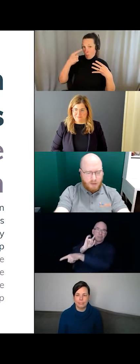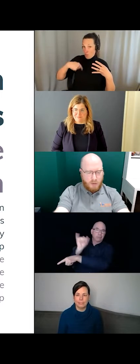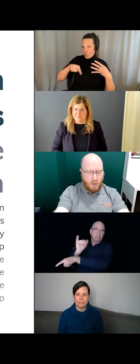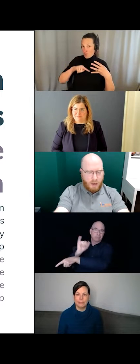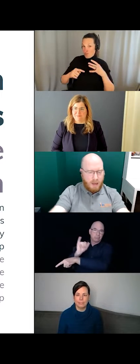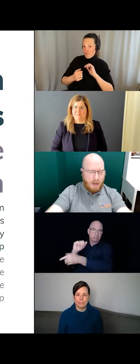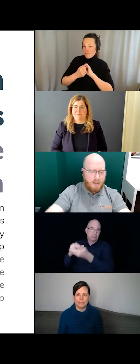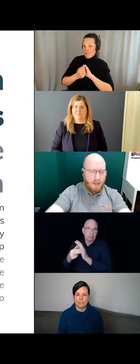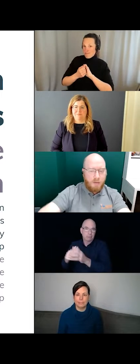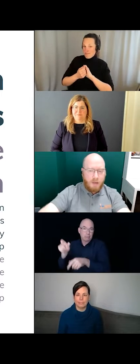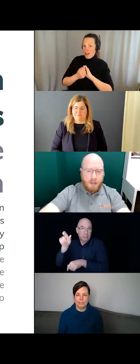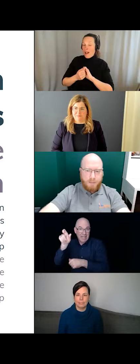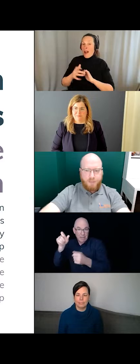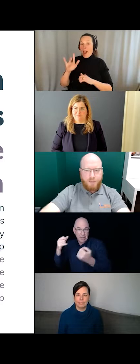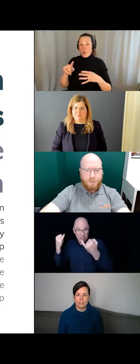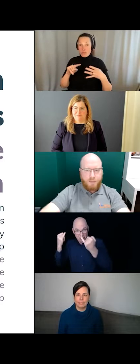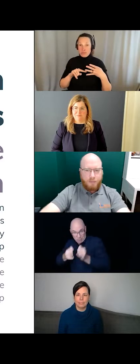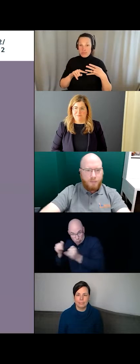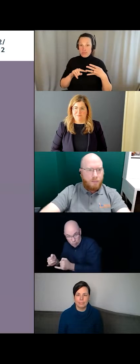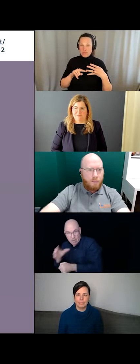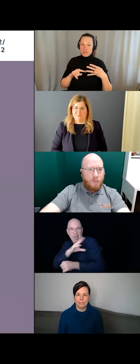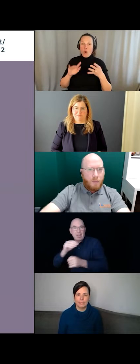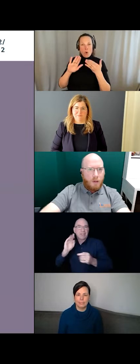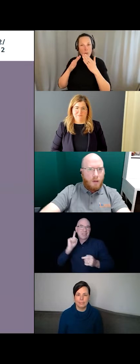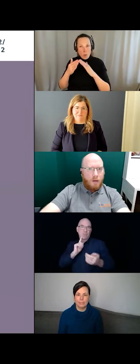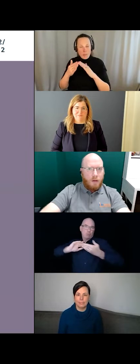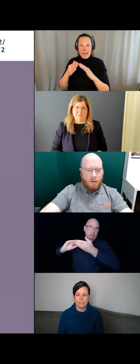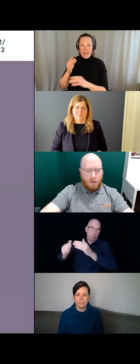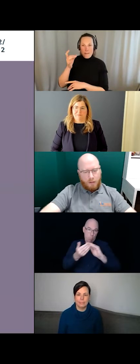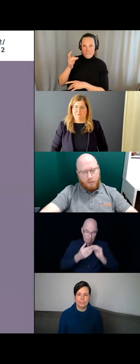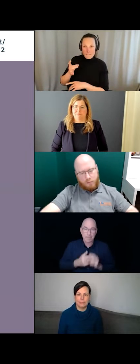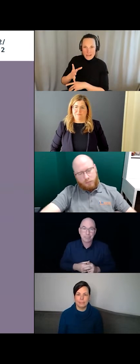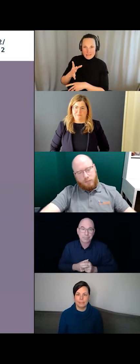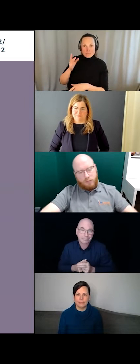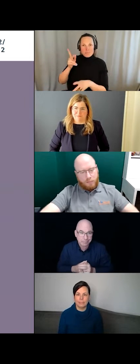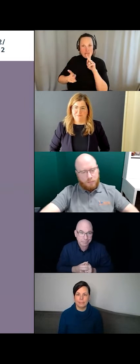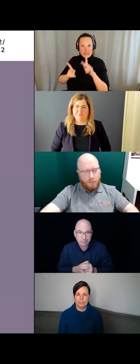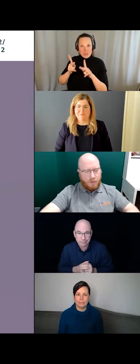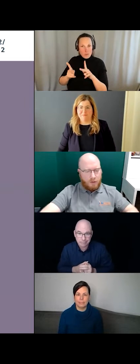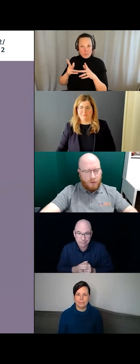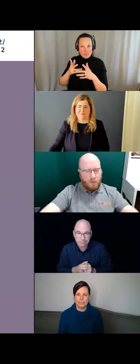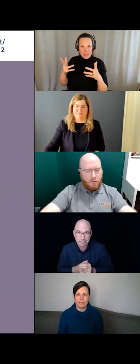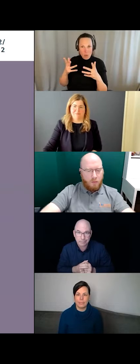à quoi ça ressemble pour nous aujourd'hui en tant qu'individus, aussi en tant que communauté.